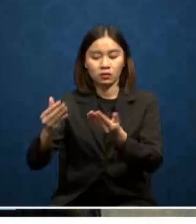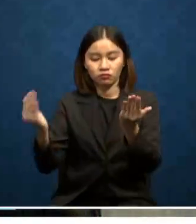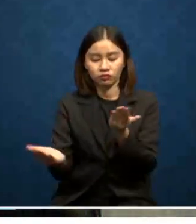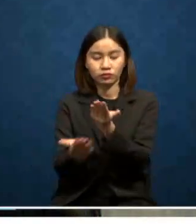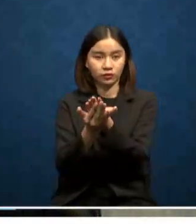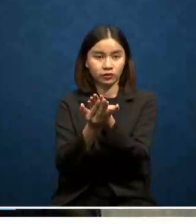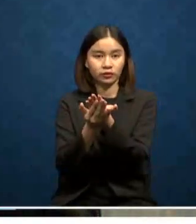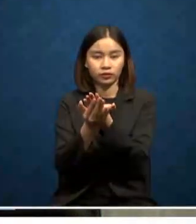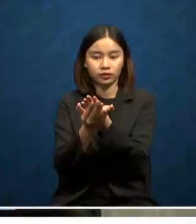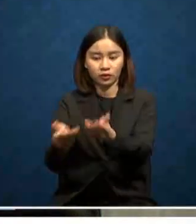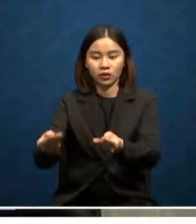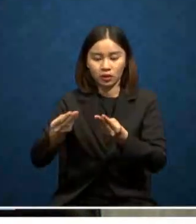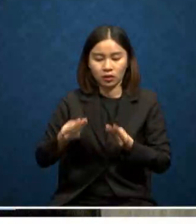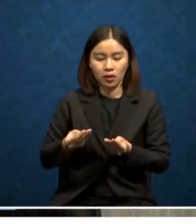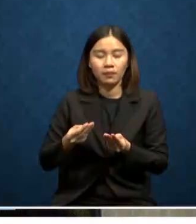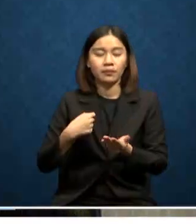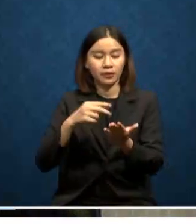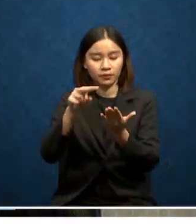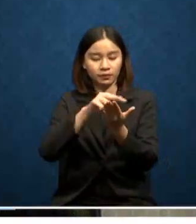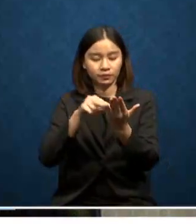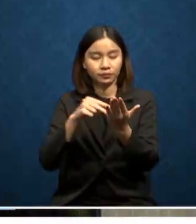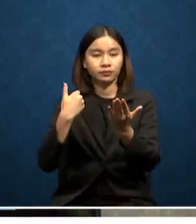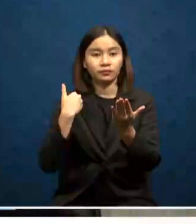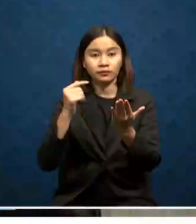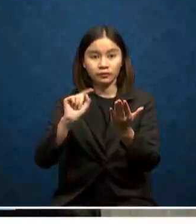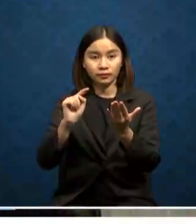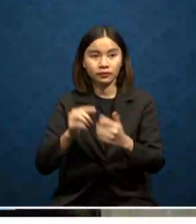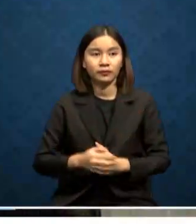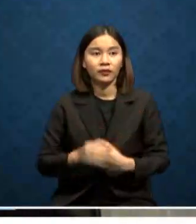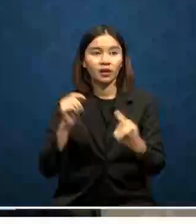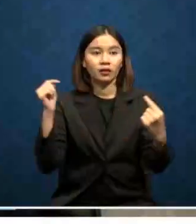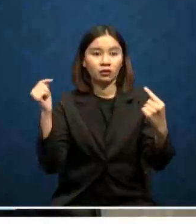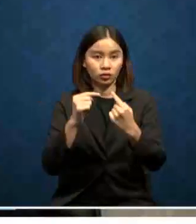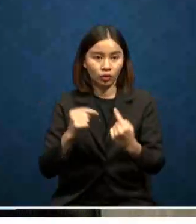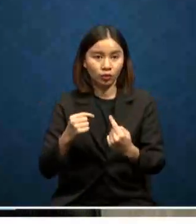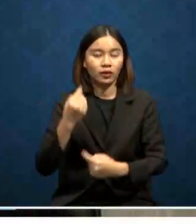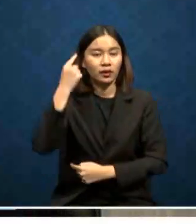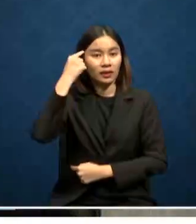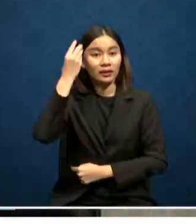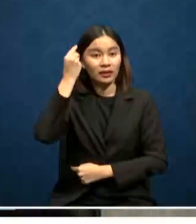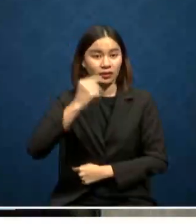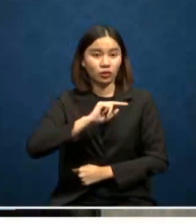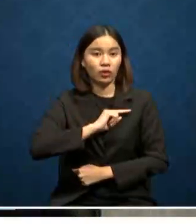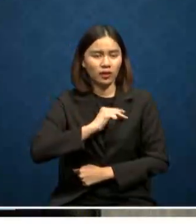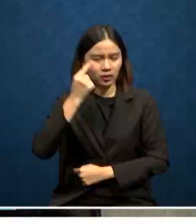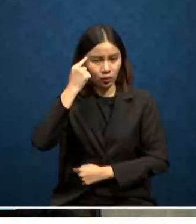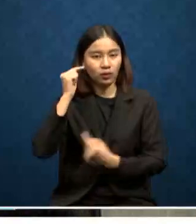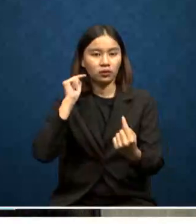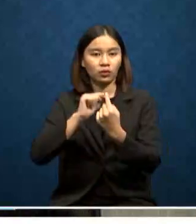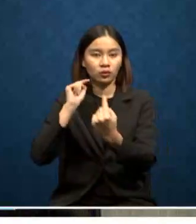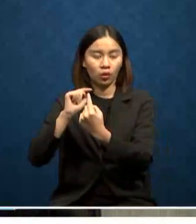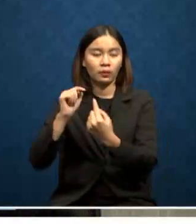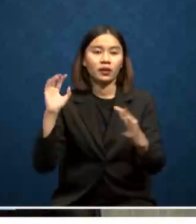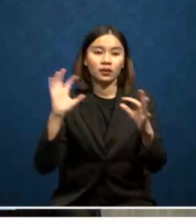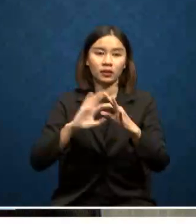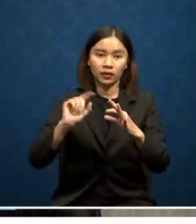ให้ด้วยเนี่ยก็จะเห็นว่ามีความสอดคล้องในความคิดของผมเองนะว่ามีความสอดคล้องว่าในเ